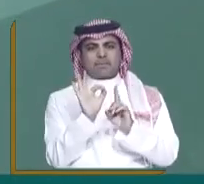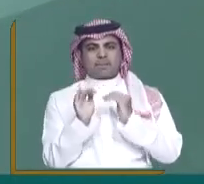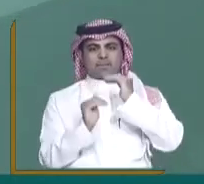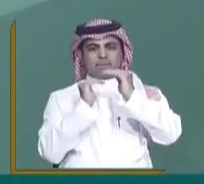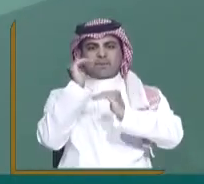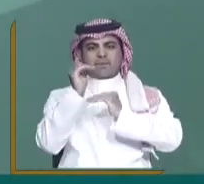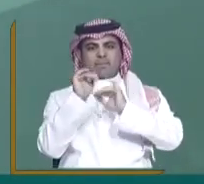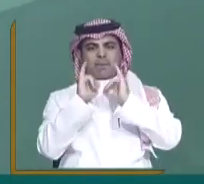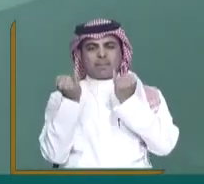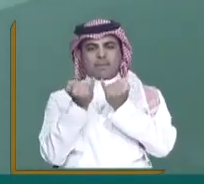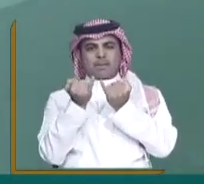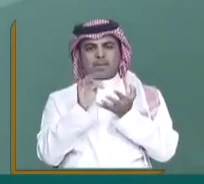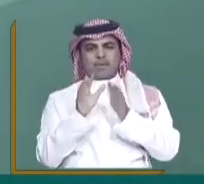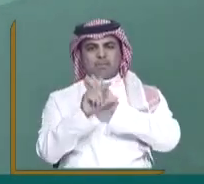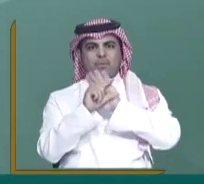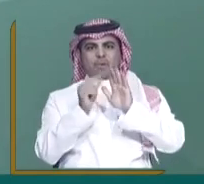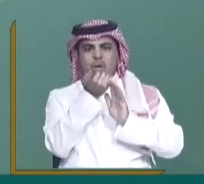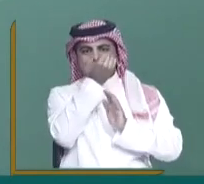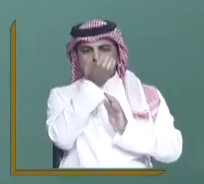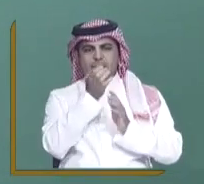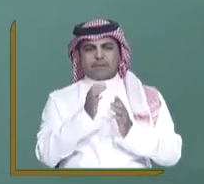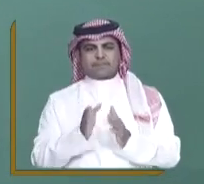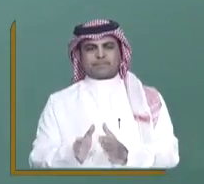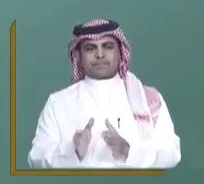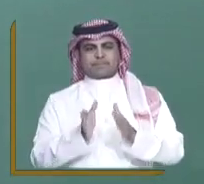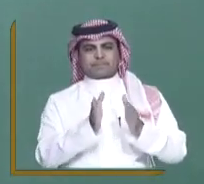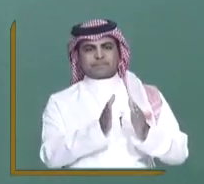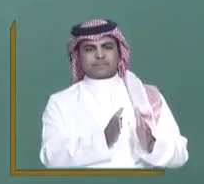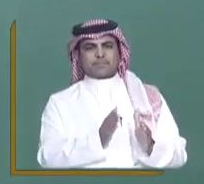والمنظمات لمعالجه تحديات المياه